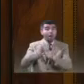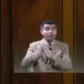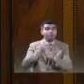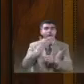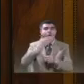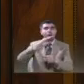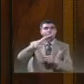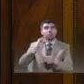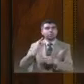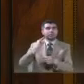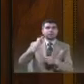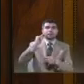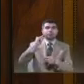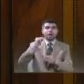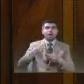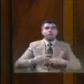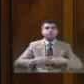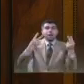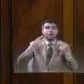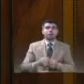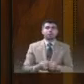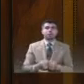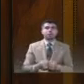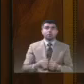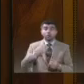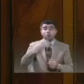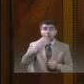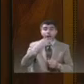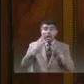احسن سنوات، وهو تكلم ونأكد على الرقم،